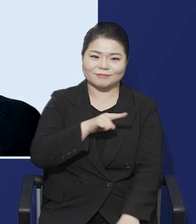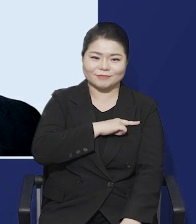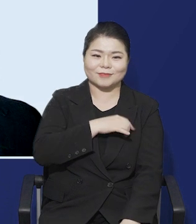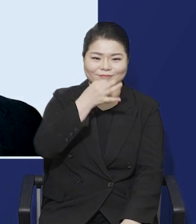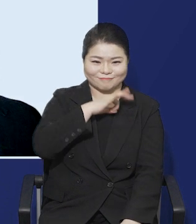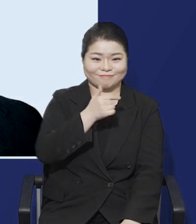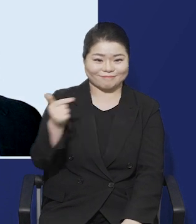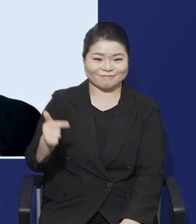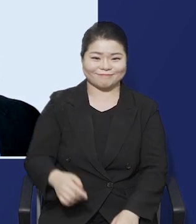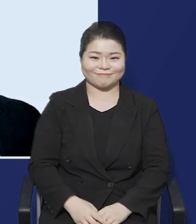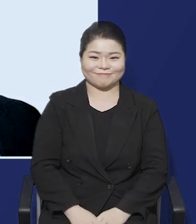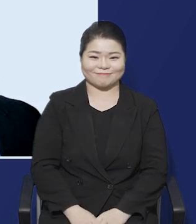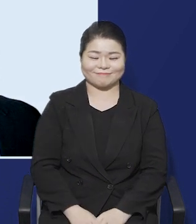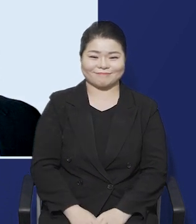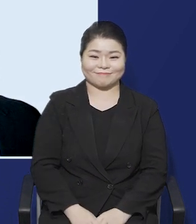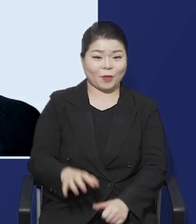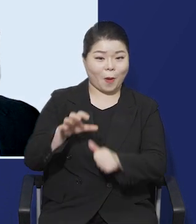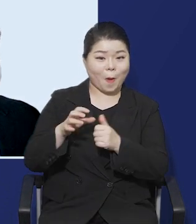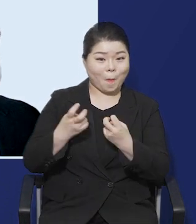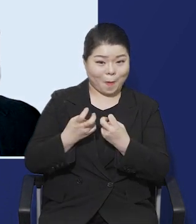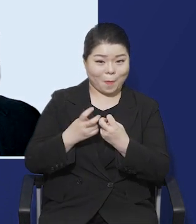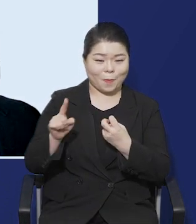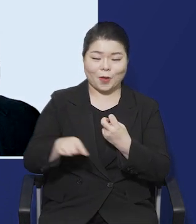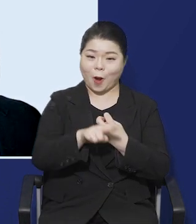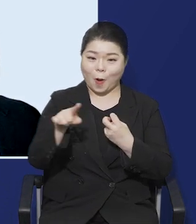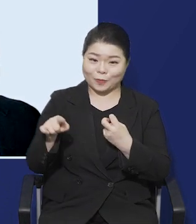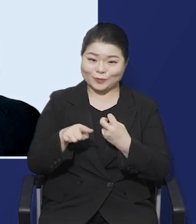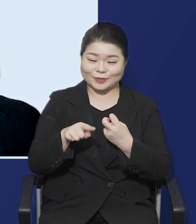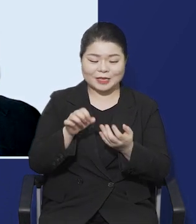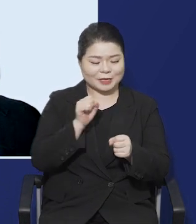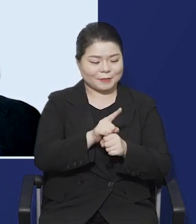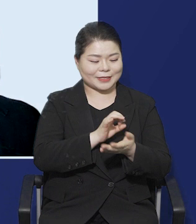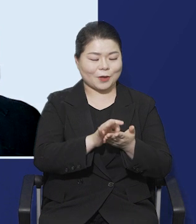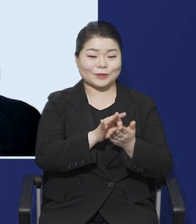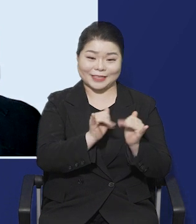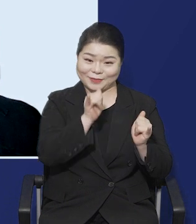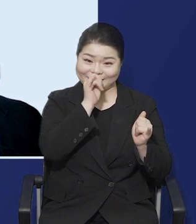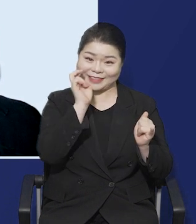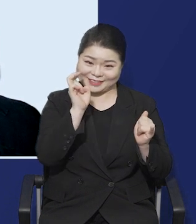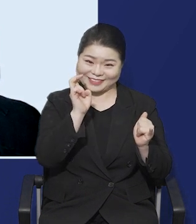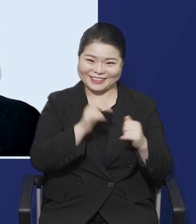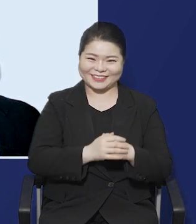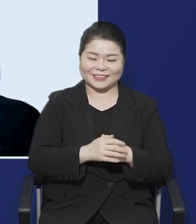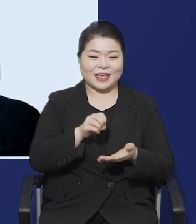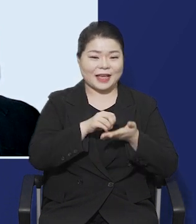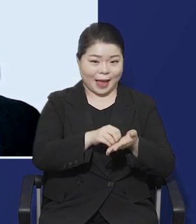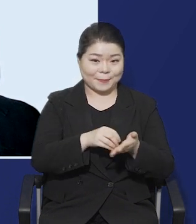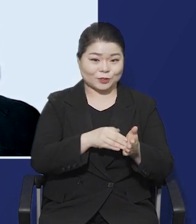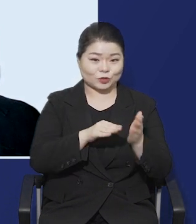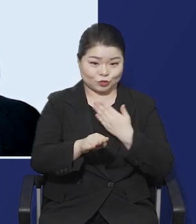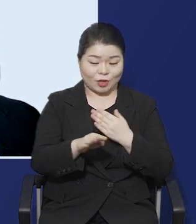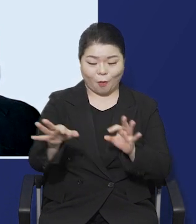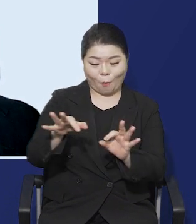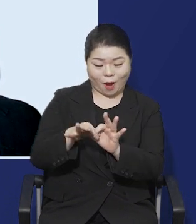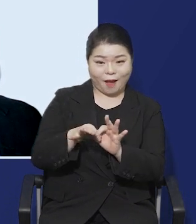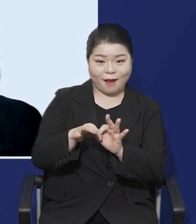볼 수 있습니다. 뭐 활용하는 것은 여러분들 뭐 사용하는 사람들이 있겠지만은 일단 가입을 통해서 일촌을